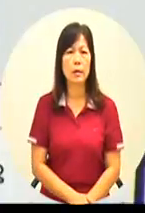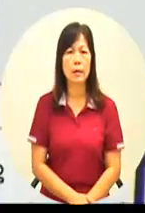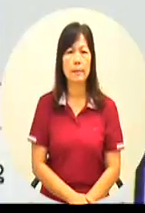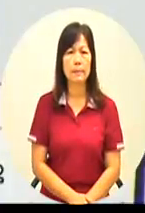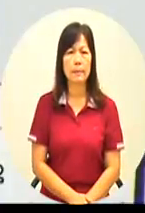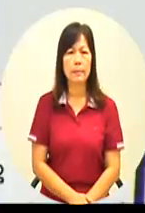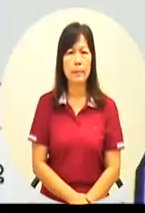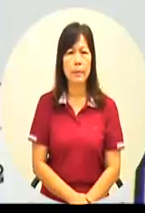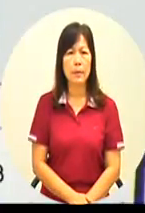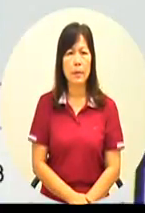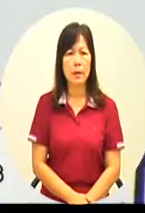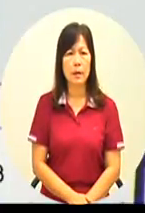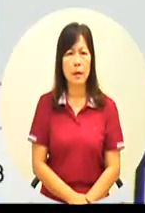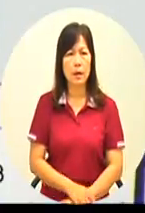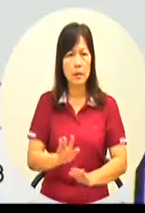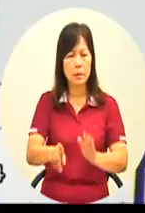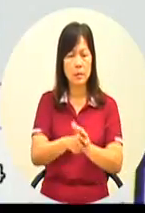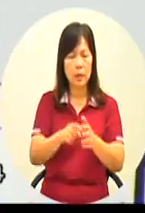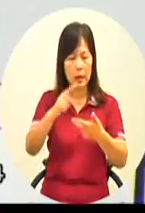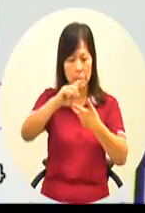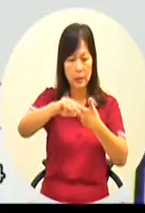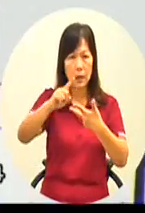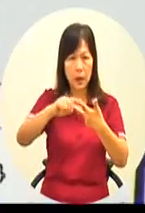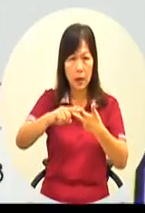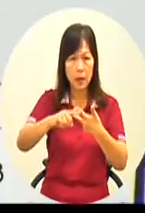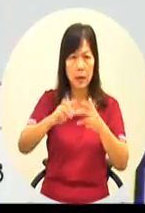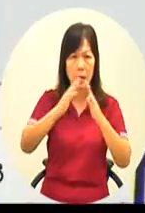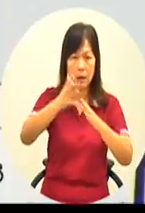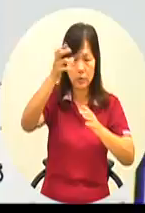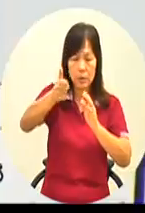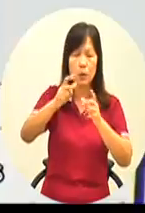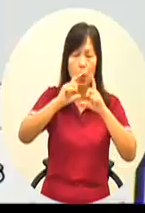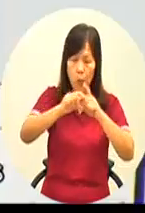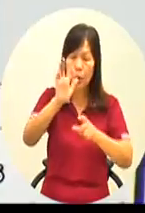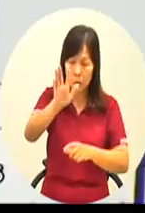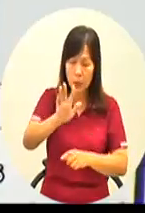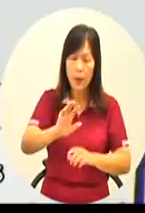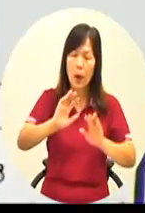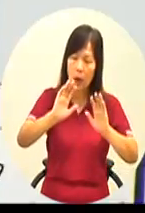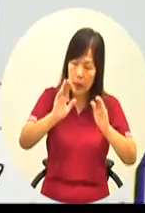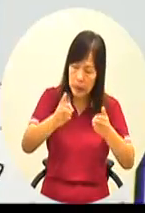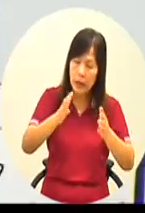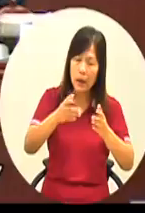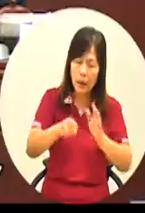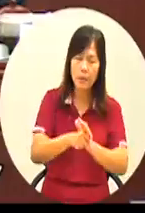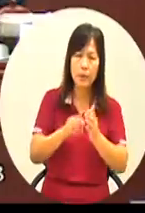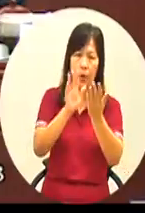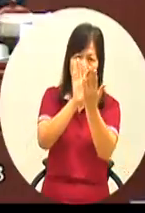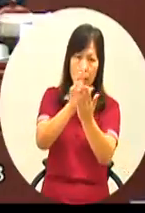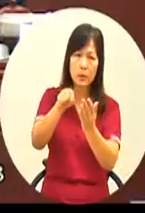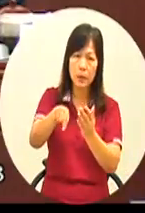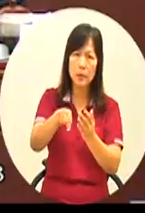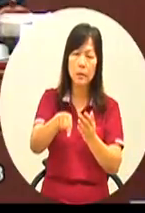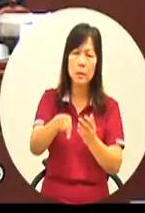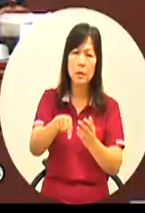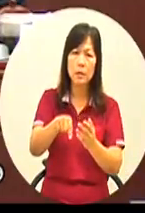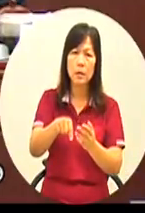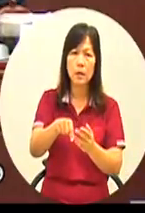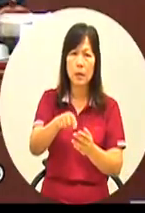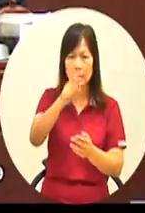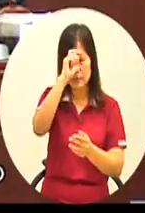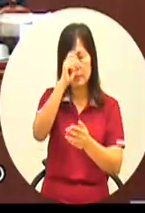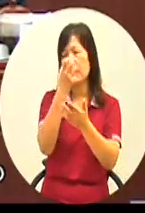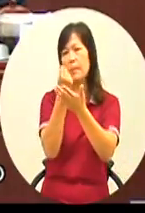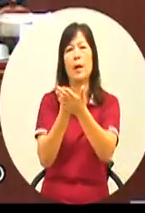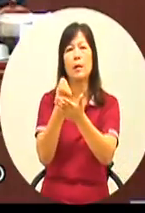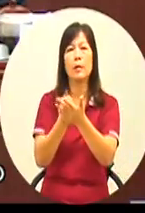你说你们呈甲案跟乙案，市长已经回复了吗？ 大概我们的方向是朝我们大概就是保持